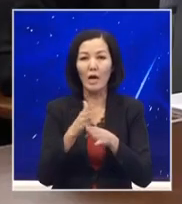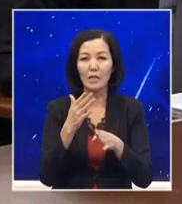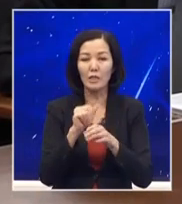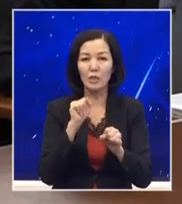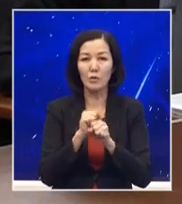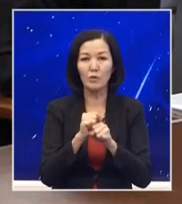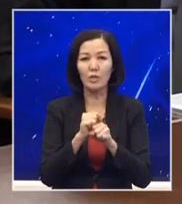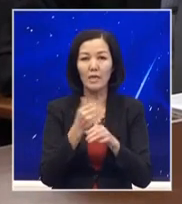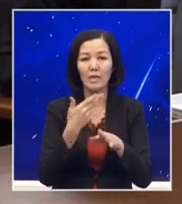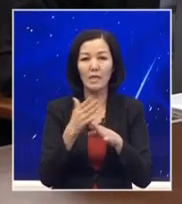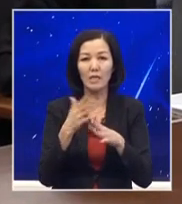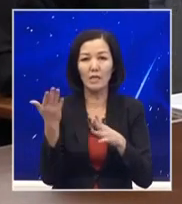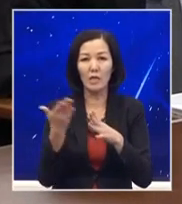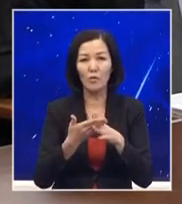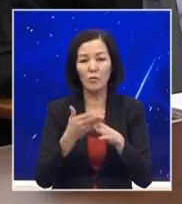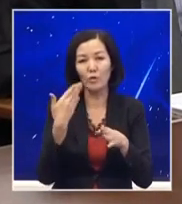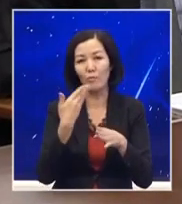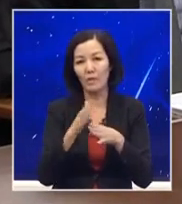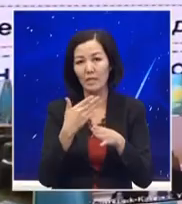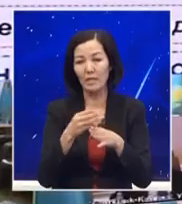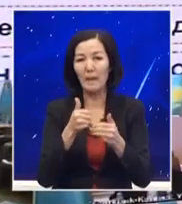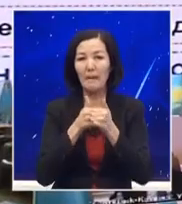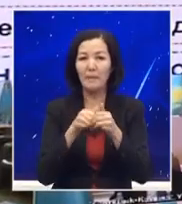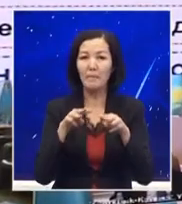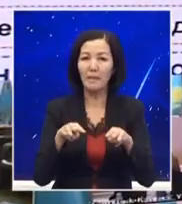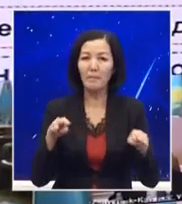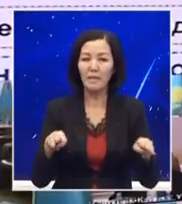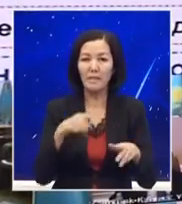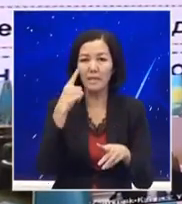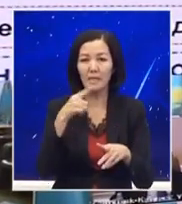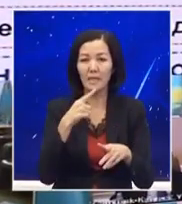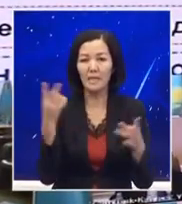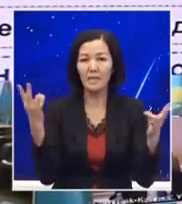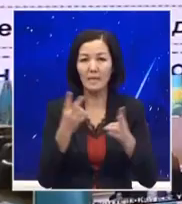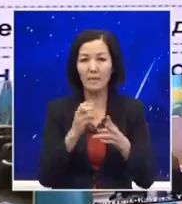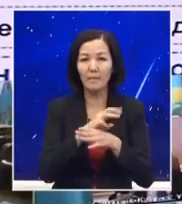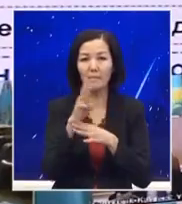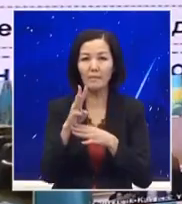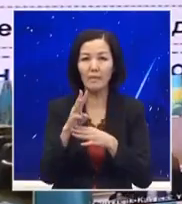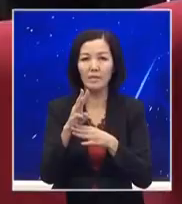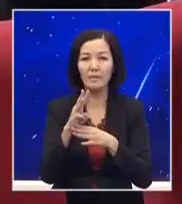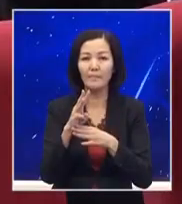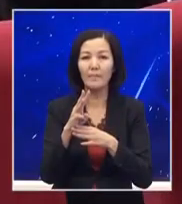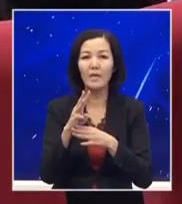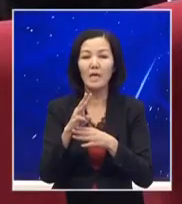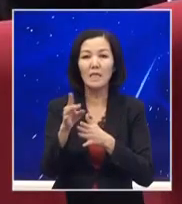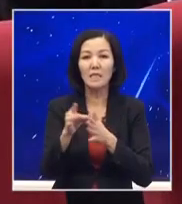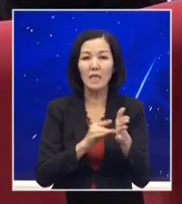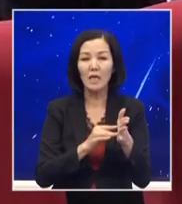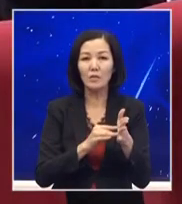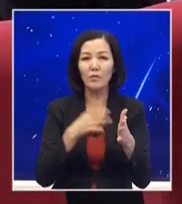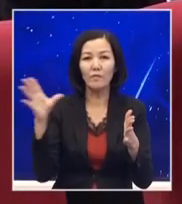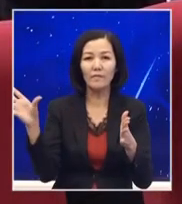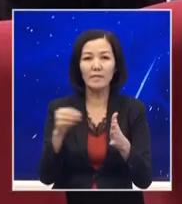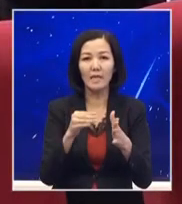по кредитам и льготному кредитованию. Премьер-министр подчеркнул необходимость обеспечения своевременного запуска